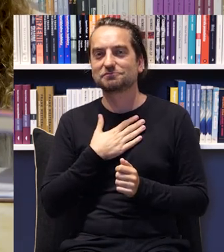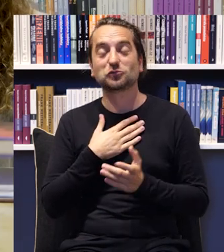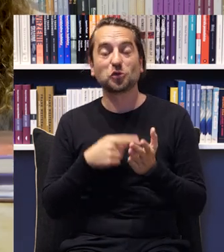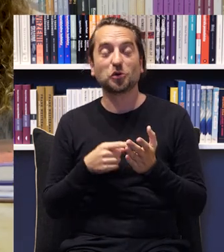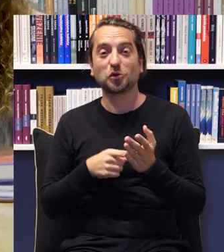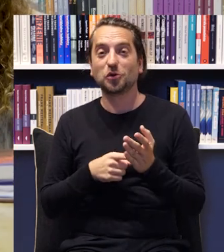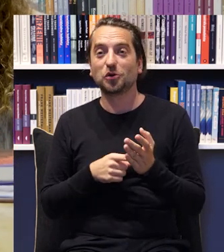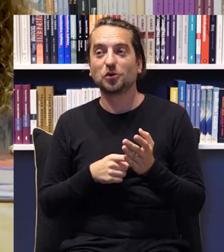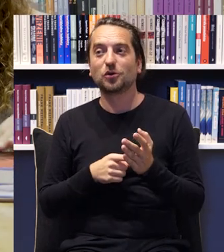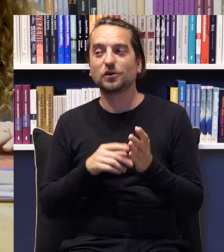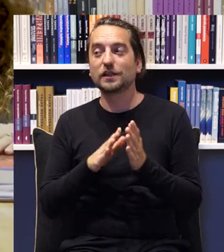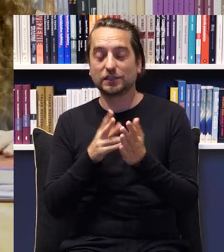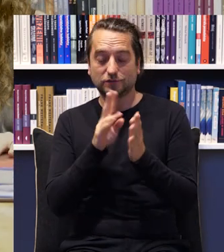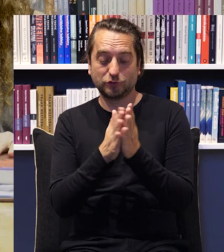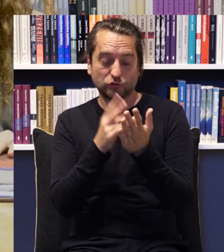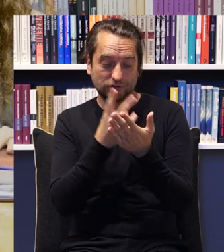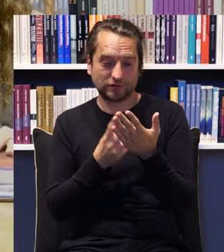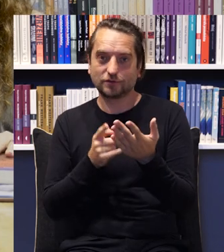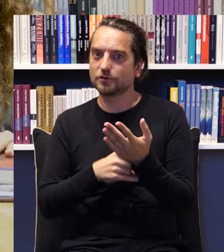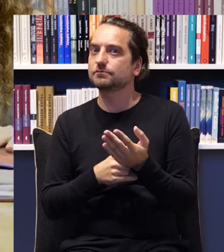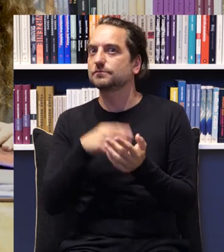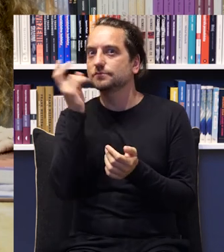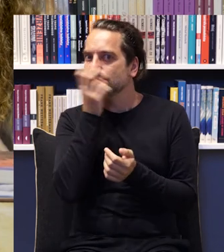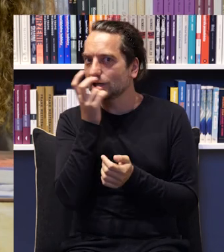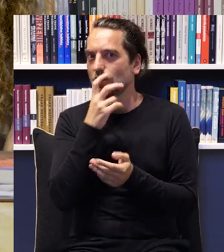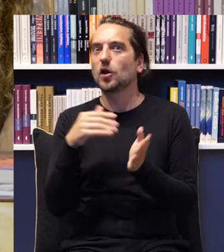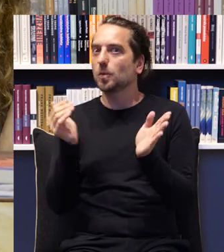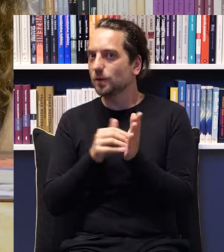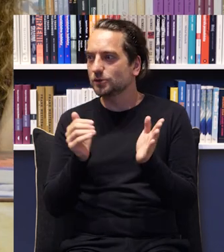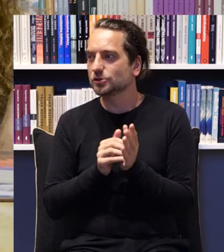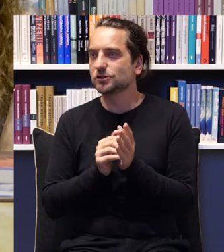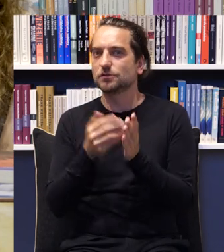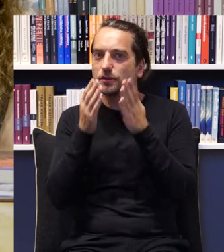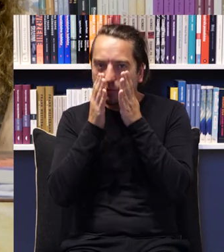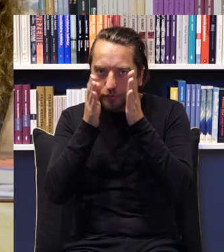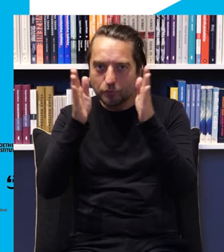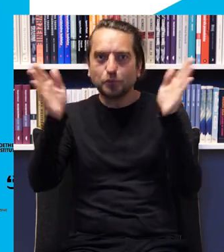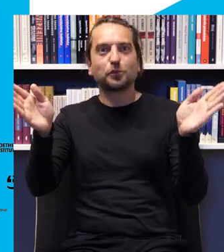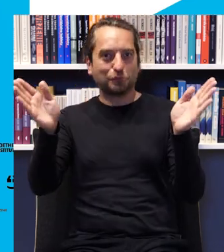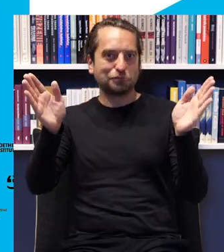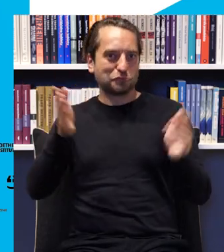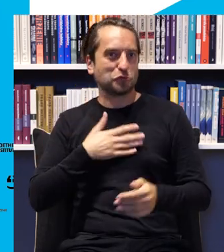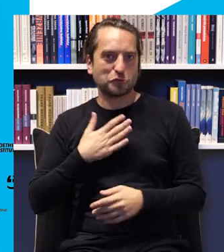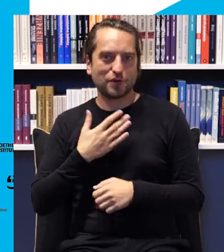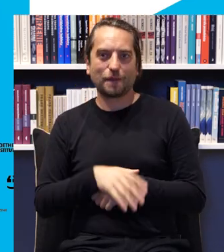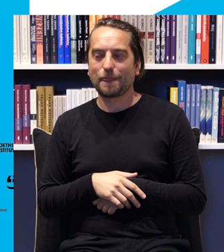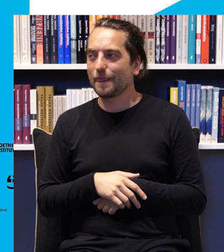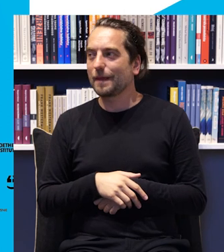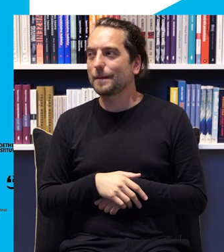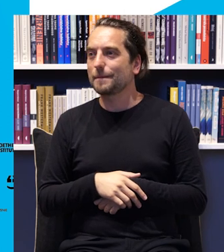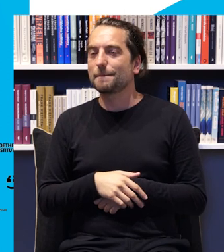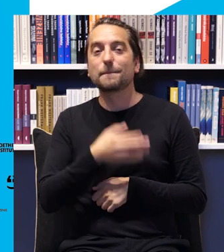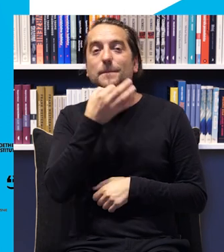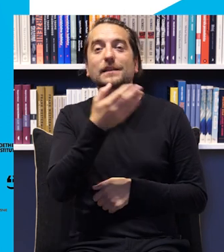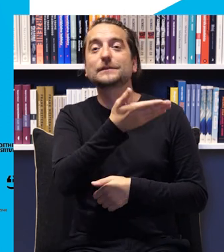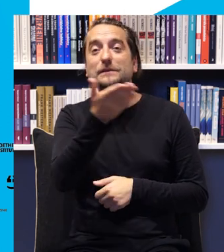bardzo po tej lekturze ciekawą i potrzebną i jakoś mi tę lekturę poszerzającą, ale właściwie pytanie do Państwa, czy